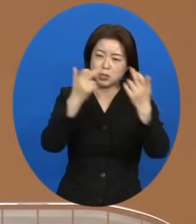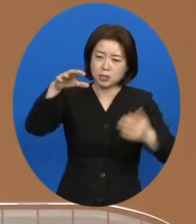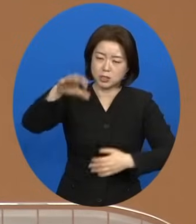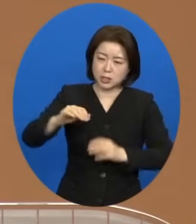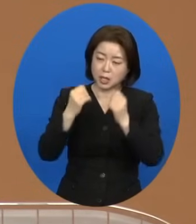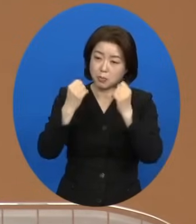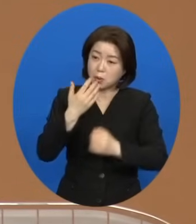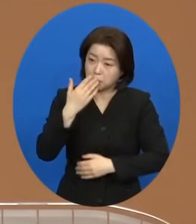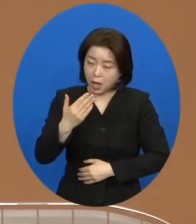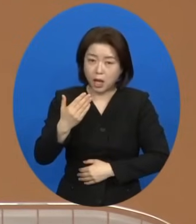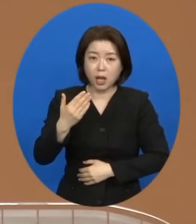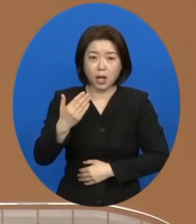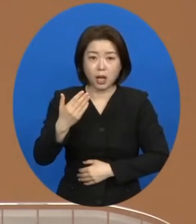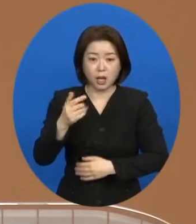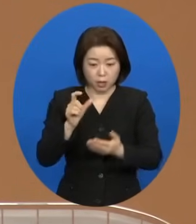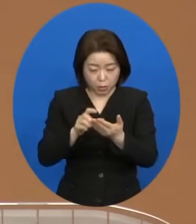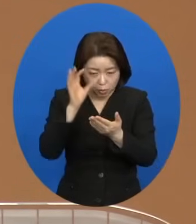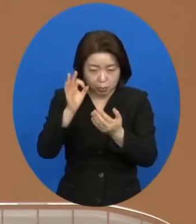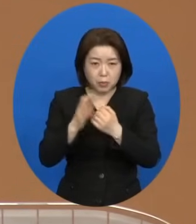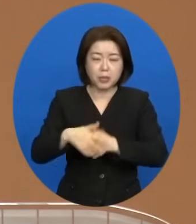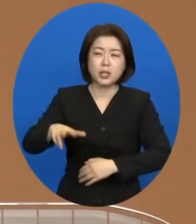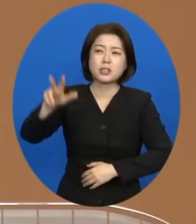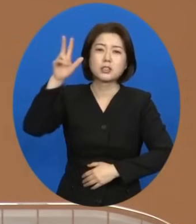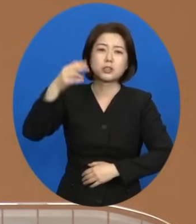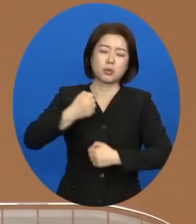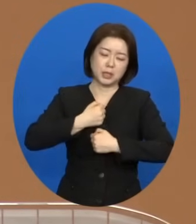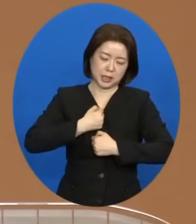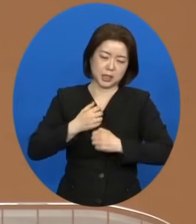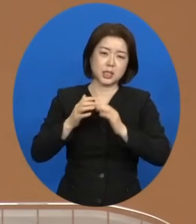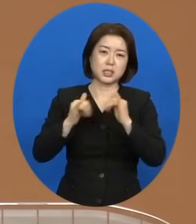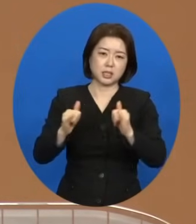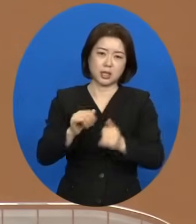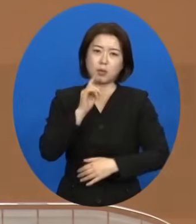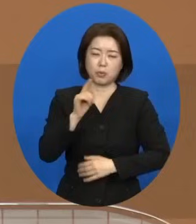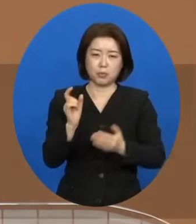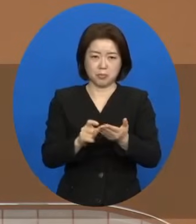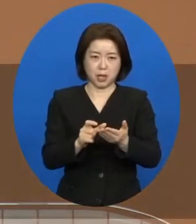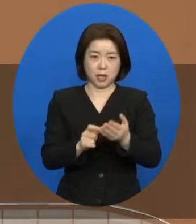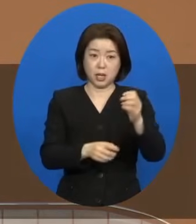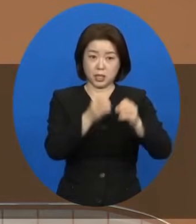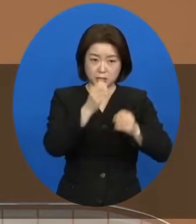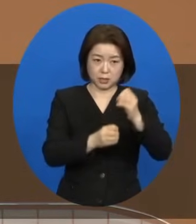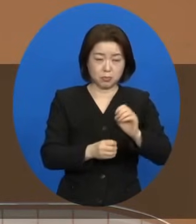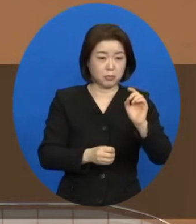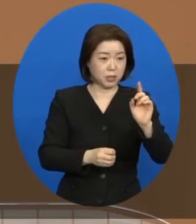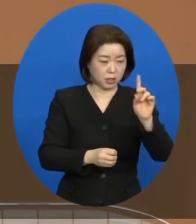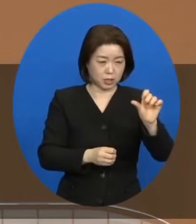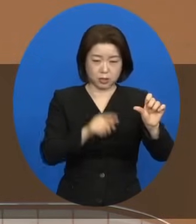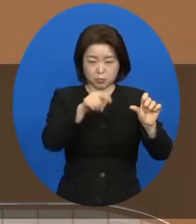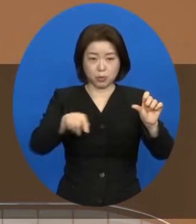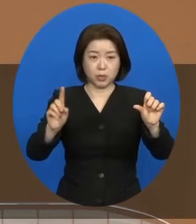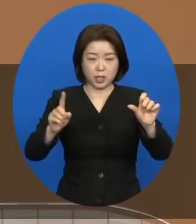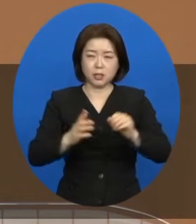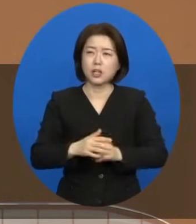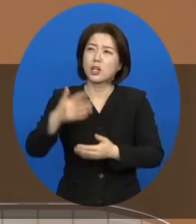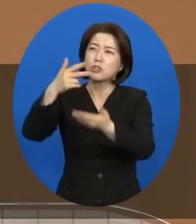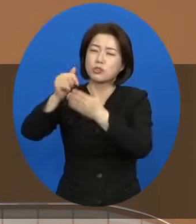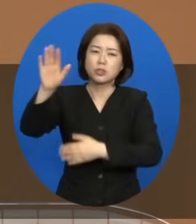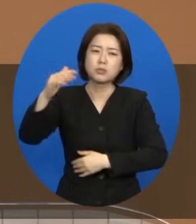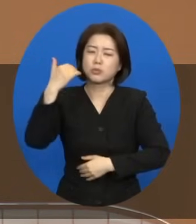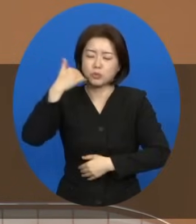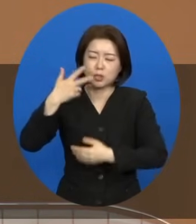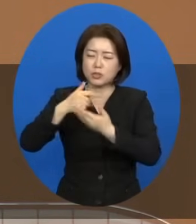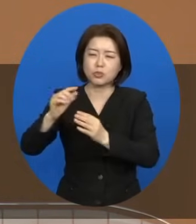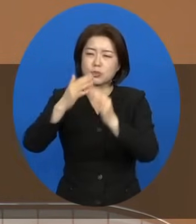있느냐라고 했을 때 바로 서원을 지키는 자라고 말씀을 합니다 시편 15편 1절에 주님 누가 주님의 장막에 살 수